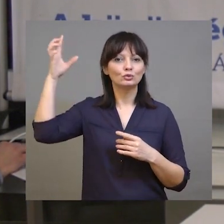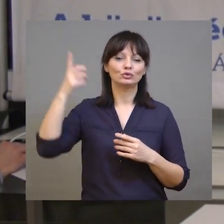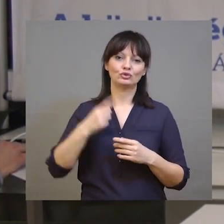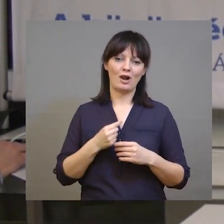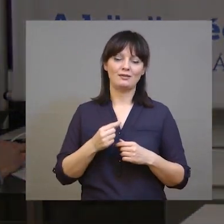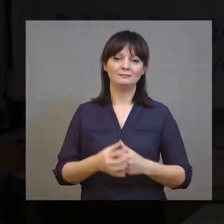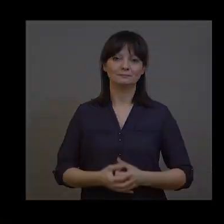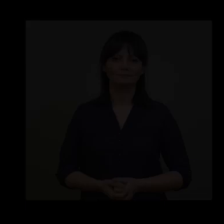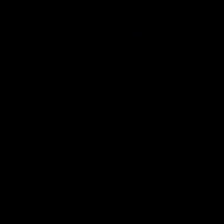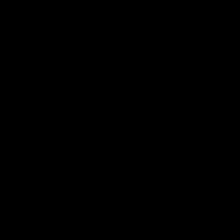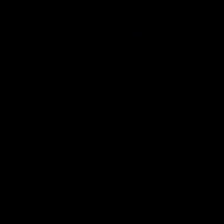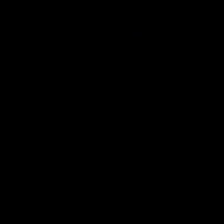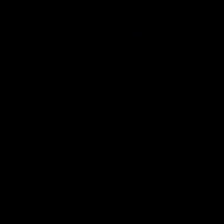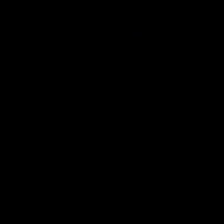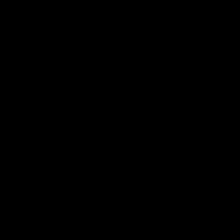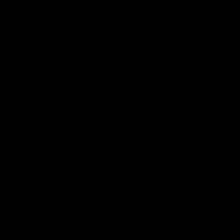Krisztussal.